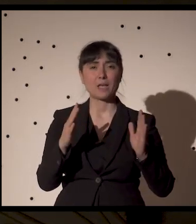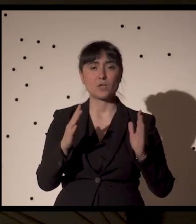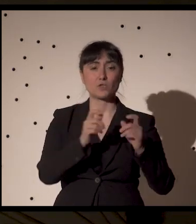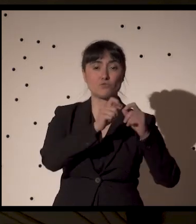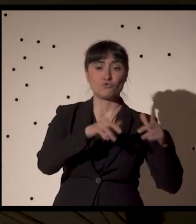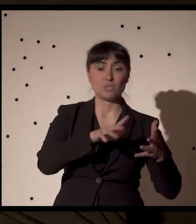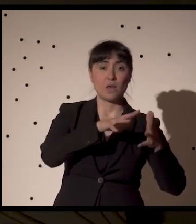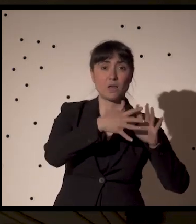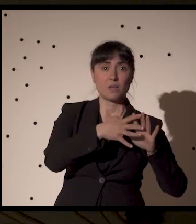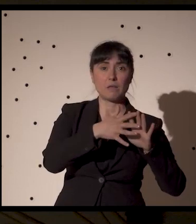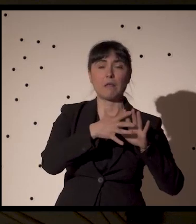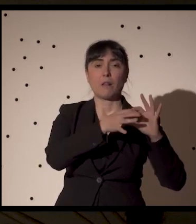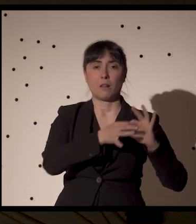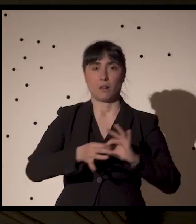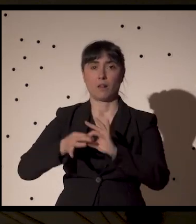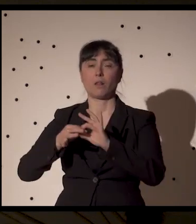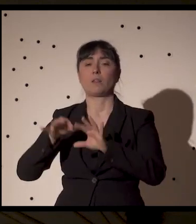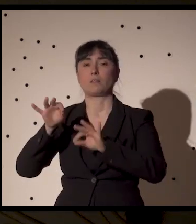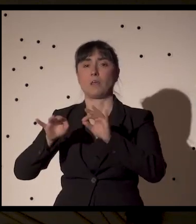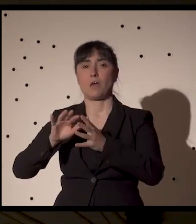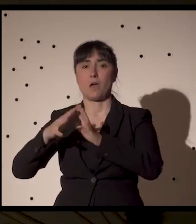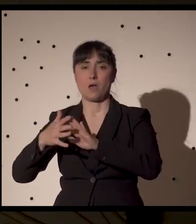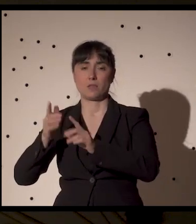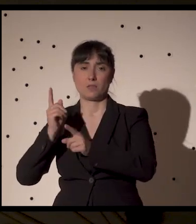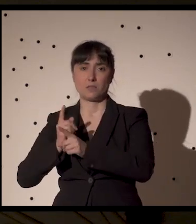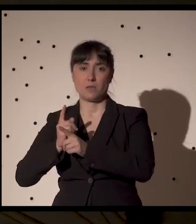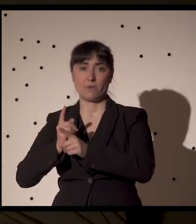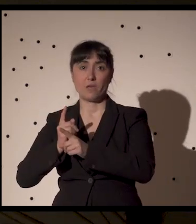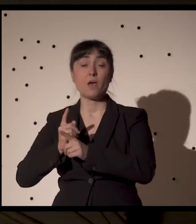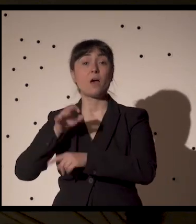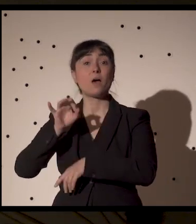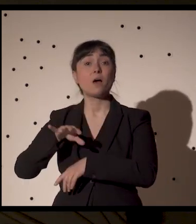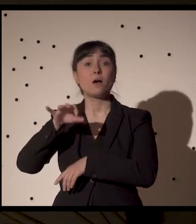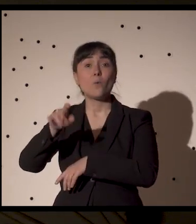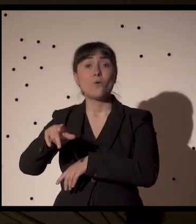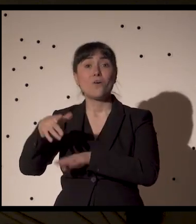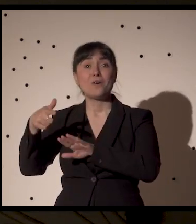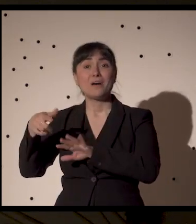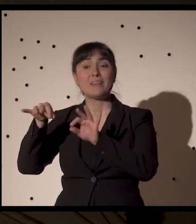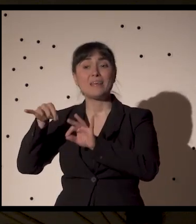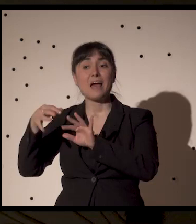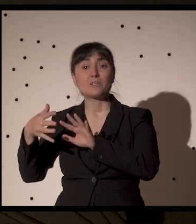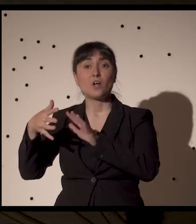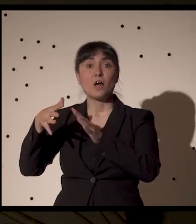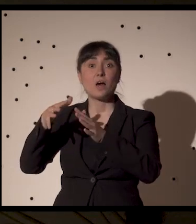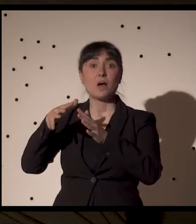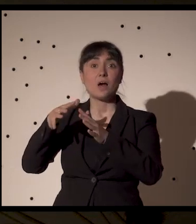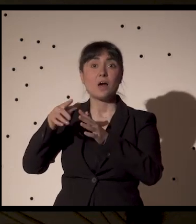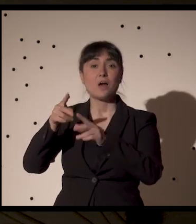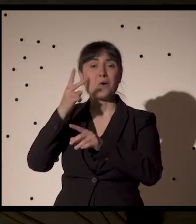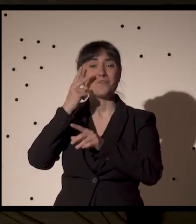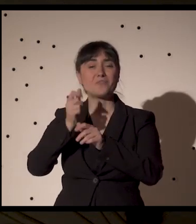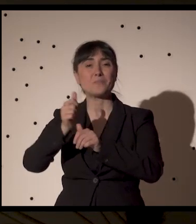possano non riguardare il teatro Anzi talvolta sono anche le trasformazioni del teatro che ci fanno presagire quelle che sono le